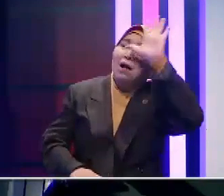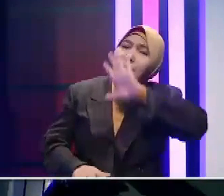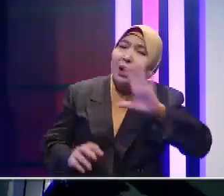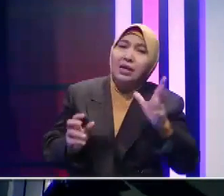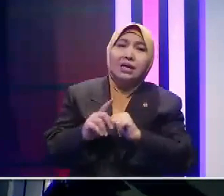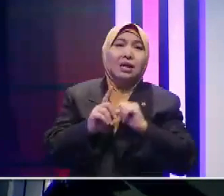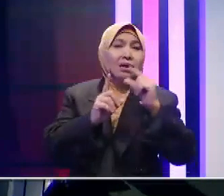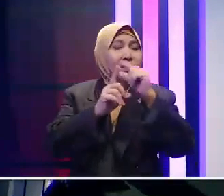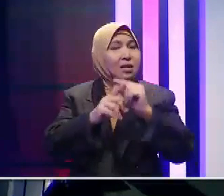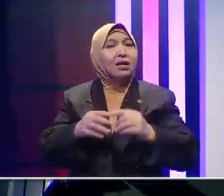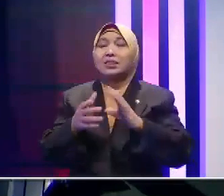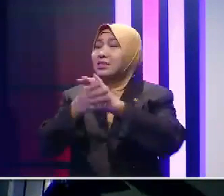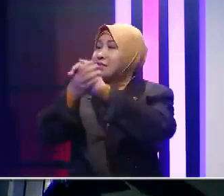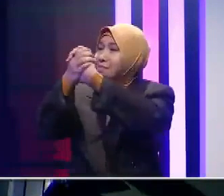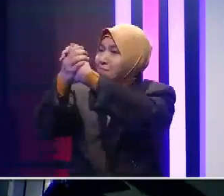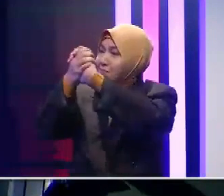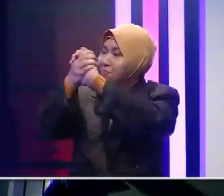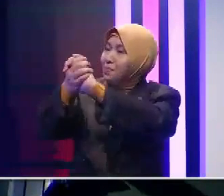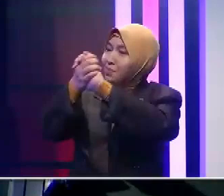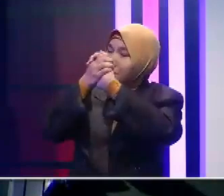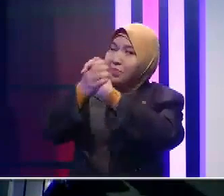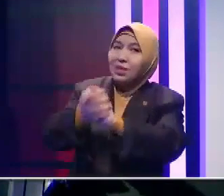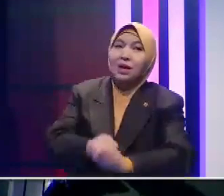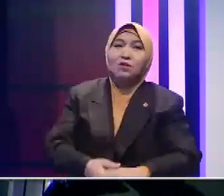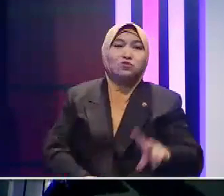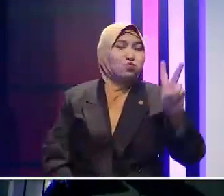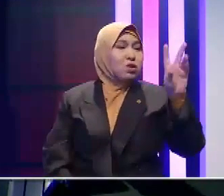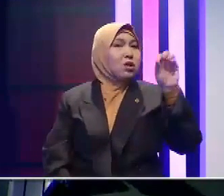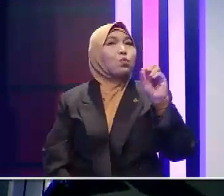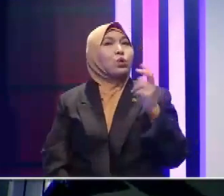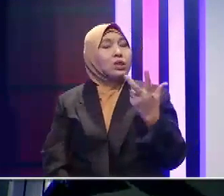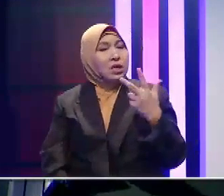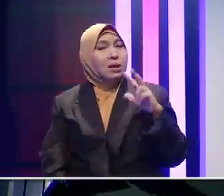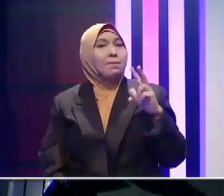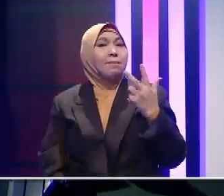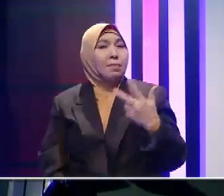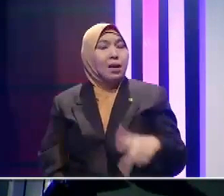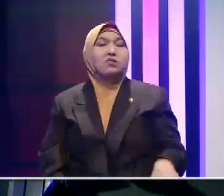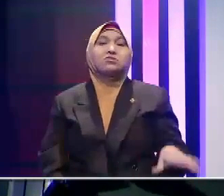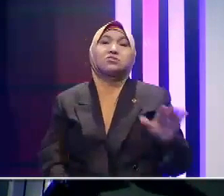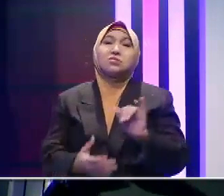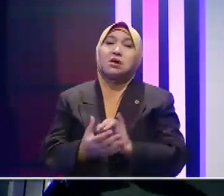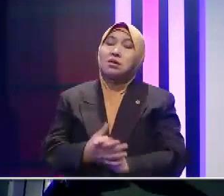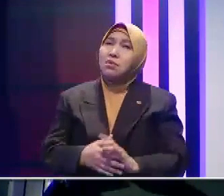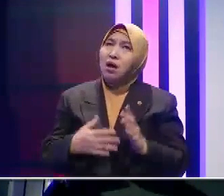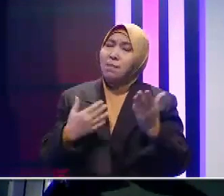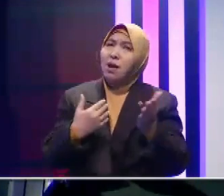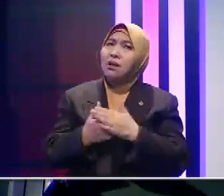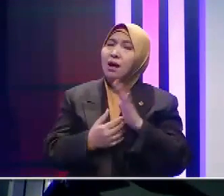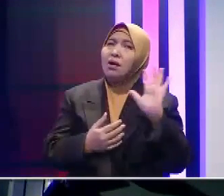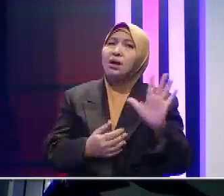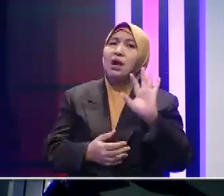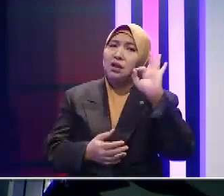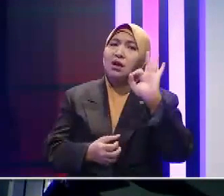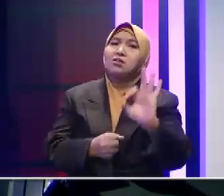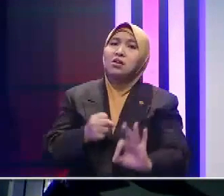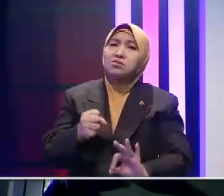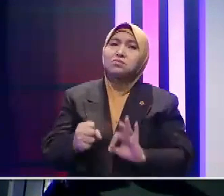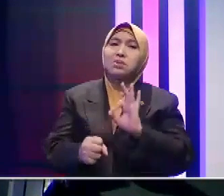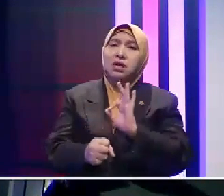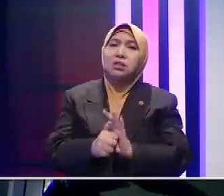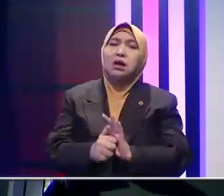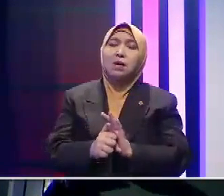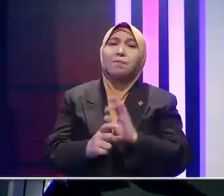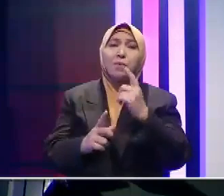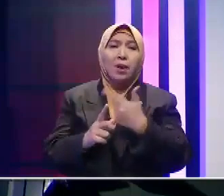ya, subhanallah. Alhamdulillah. Betul. 2013 Ya, 2013. 2013, dah hampir lebih kurang ada 9 tahun. 2008 ni